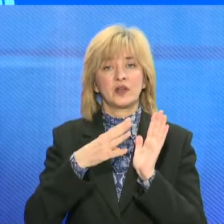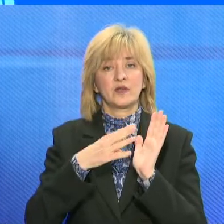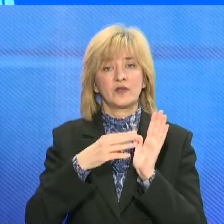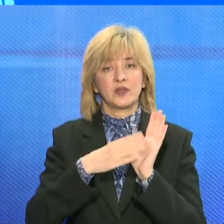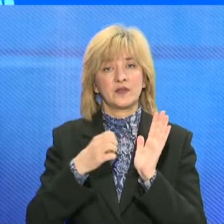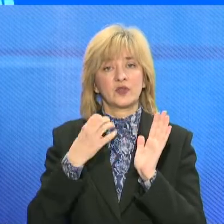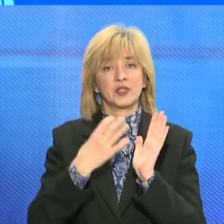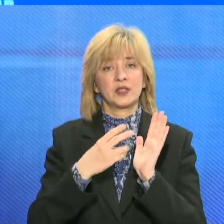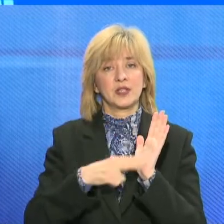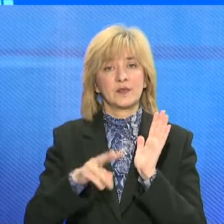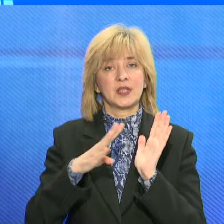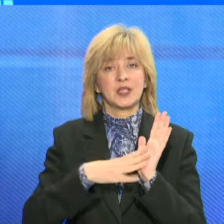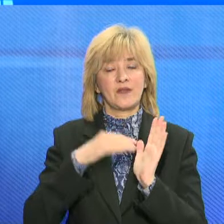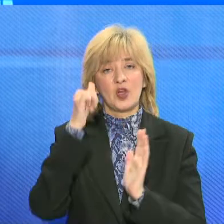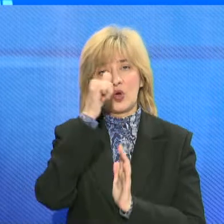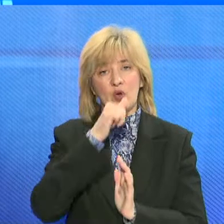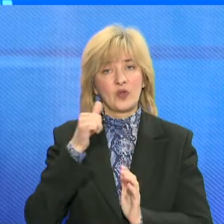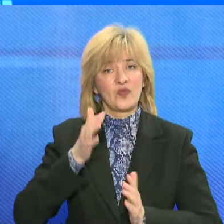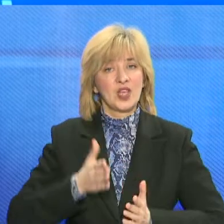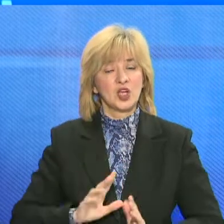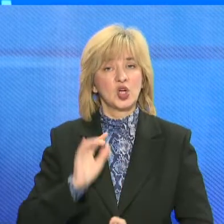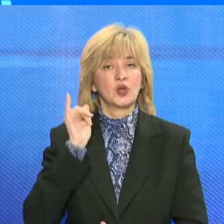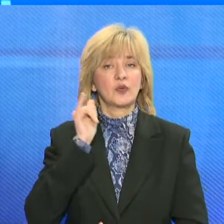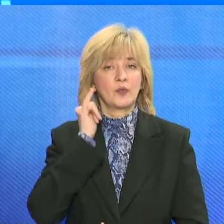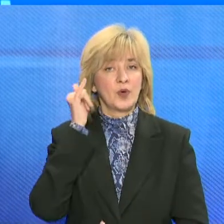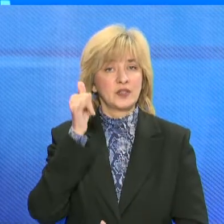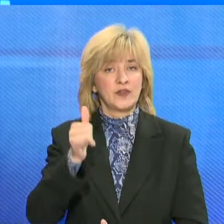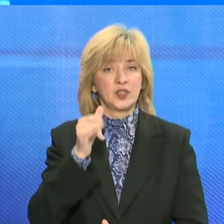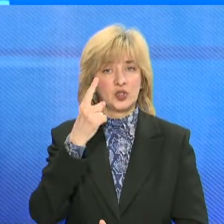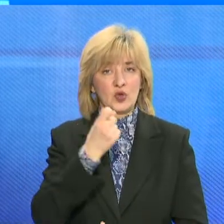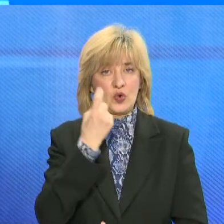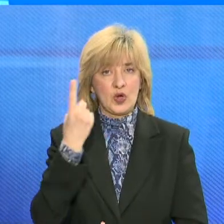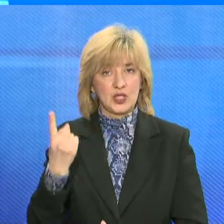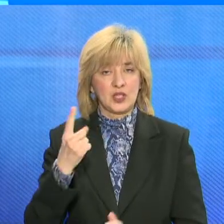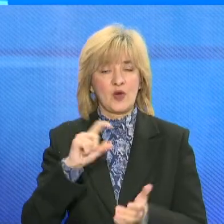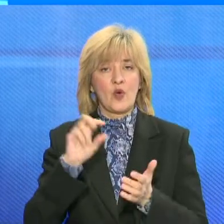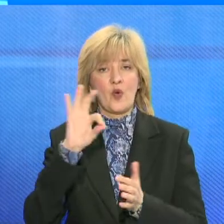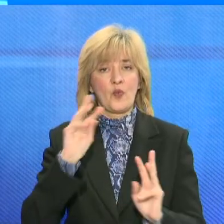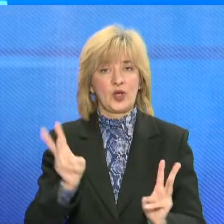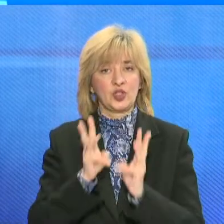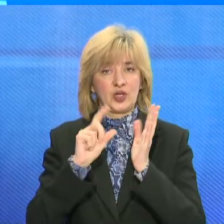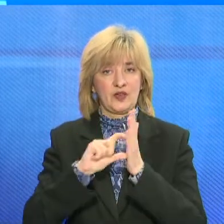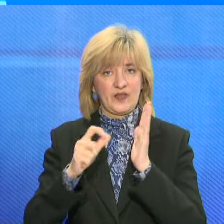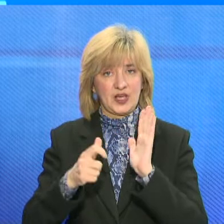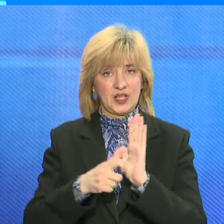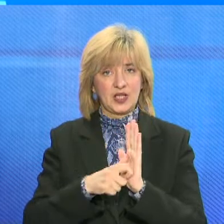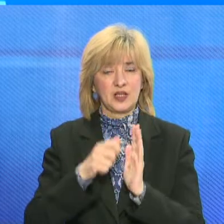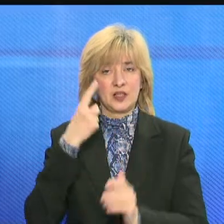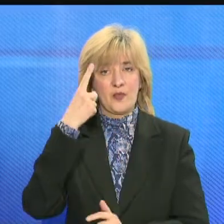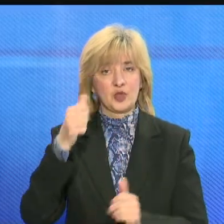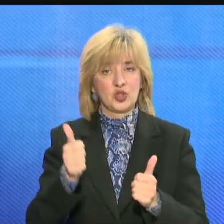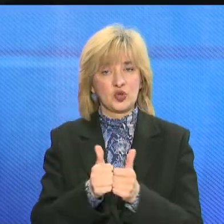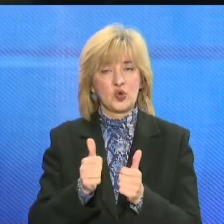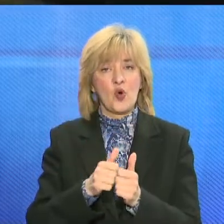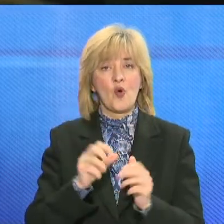нараджения. В службе 101 об узгаранні у кватэры 5-паверховага дома по улице Юбилейная поведомила суседка. У